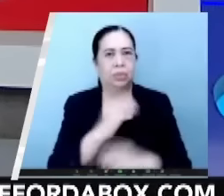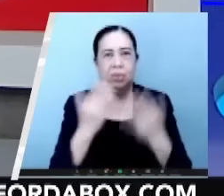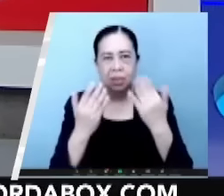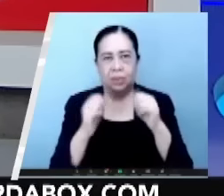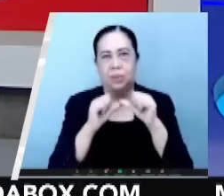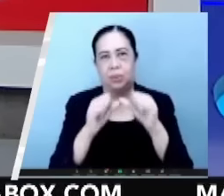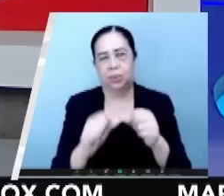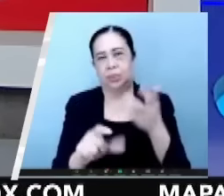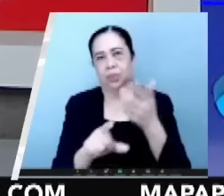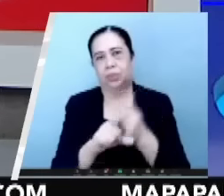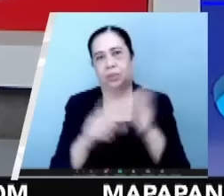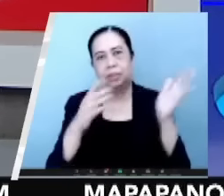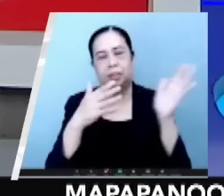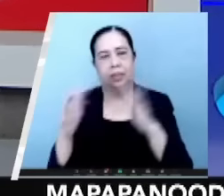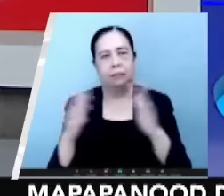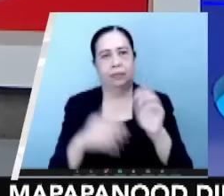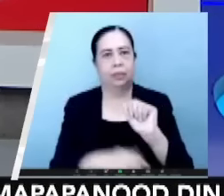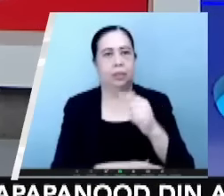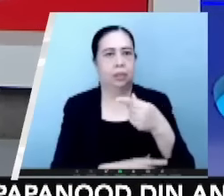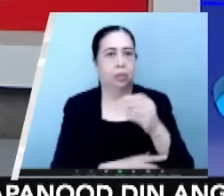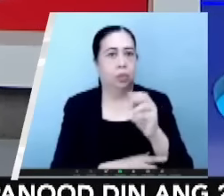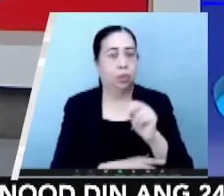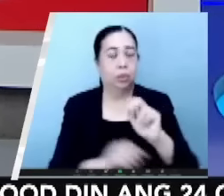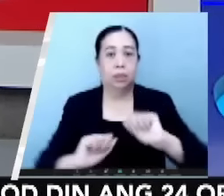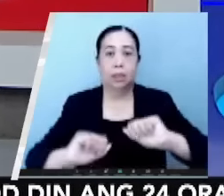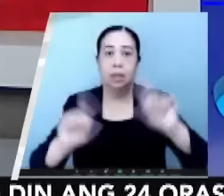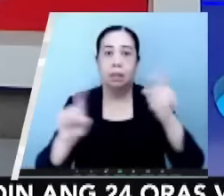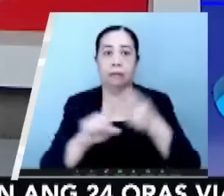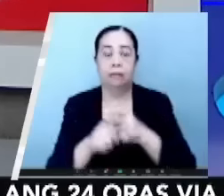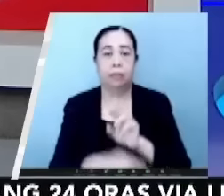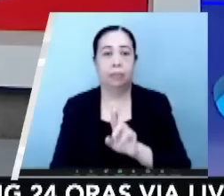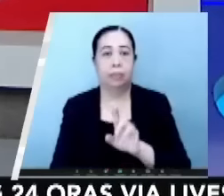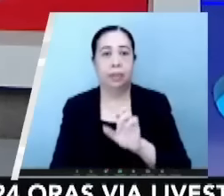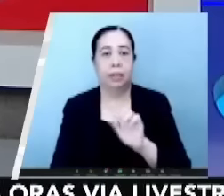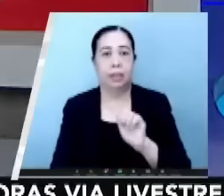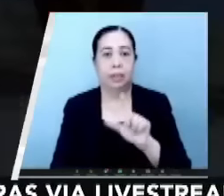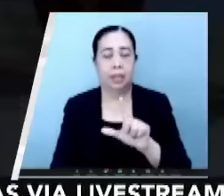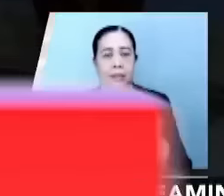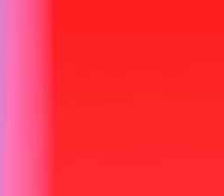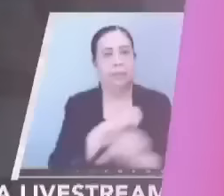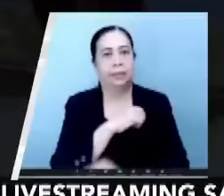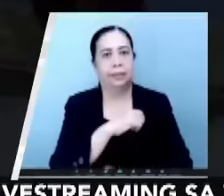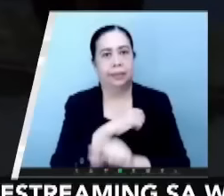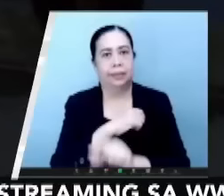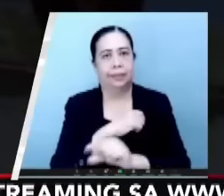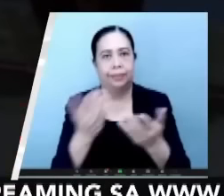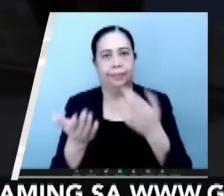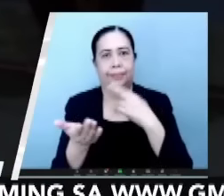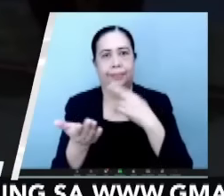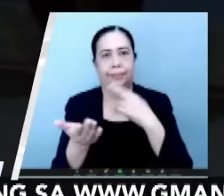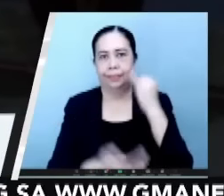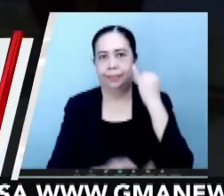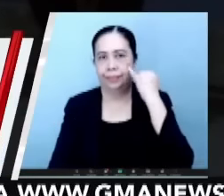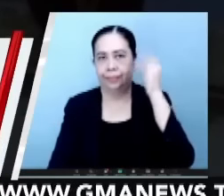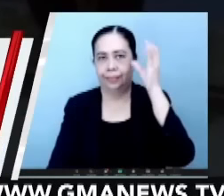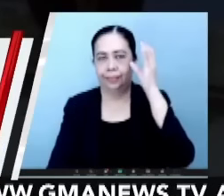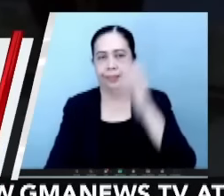ng bagyong Aghon. At live mula sa Real Quezon, nakatutok si Ian Cruz. Ian.